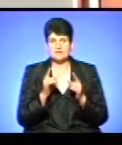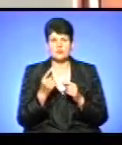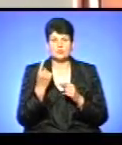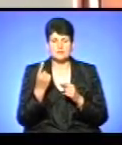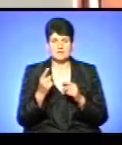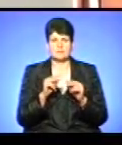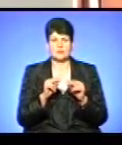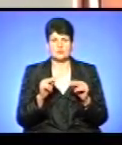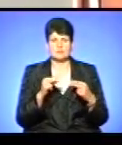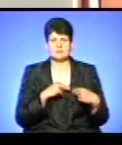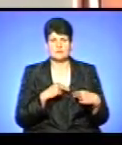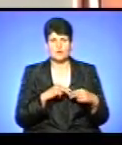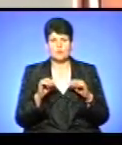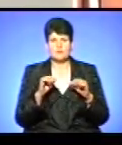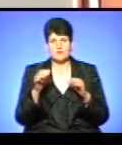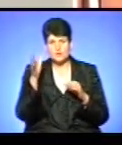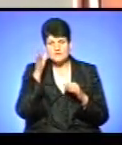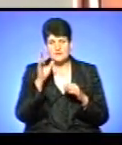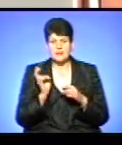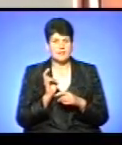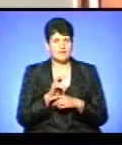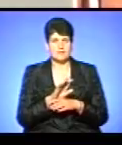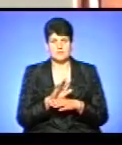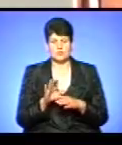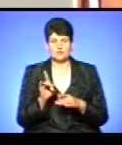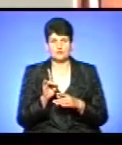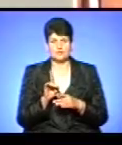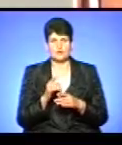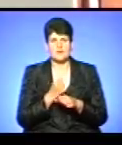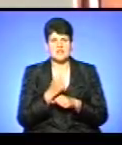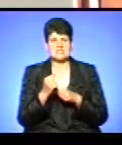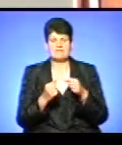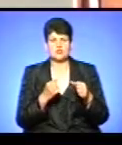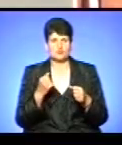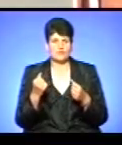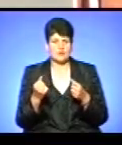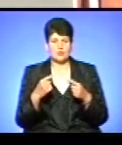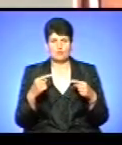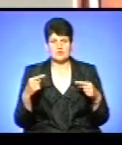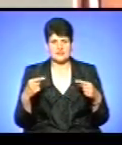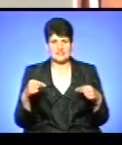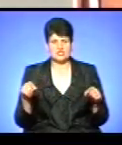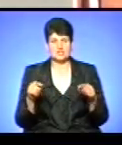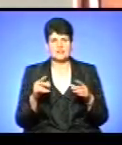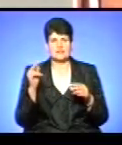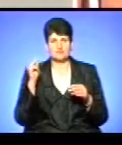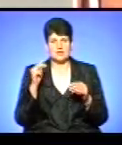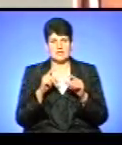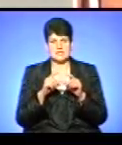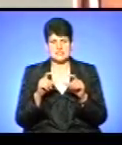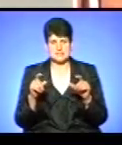педагогічний працівник в управління освіти не звертався щодо працевлаштування в будь-який інший навчальний